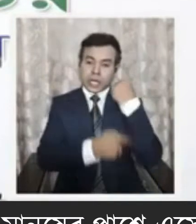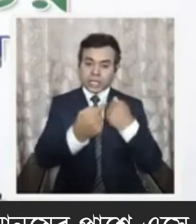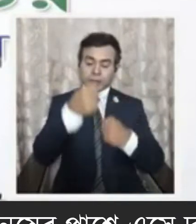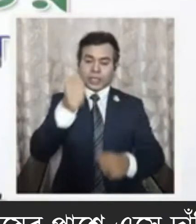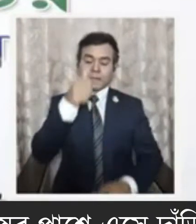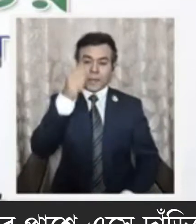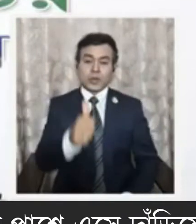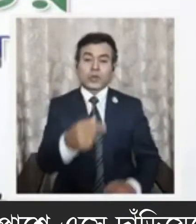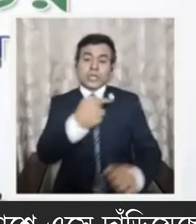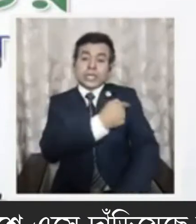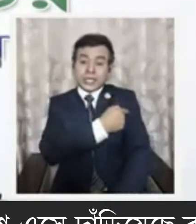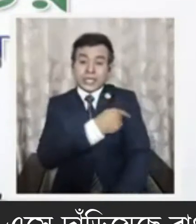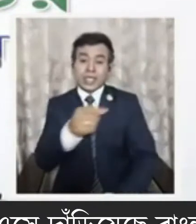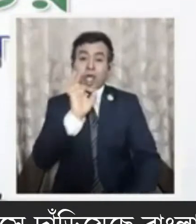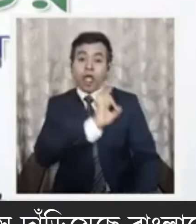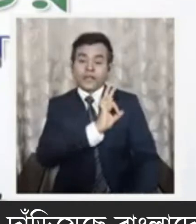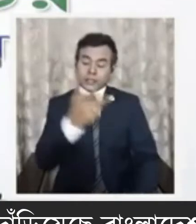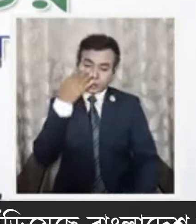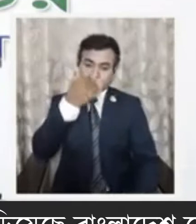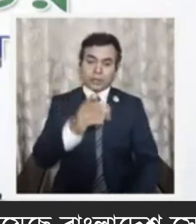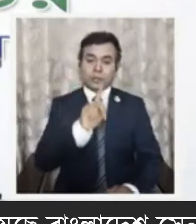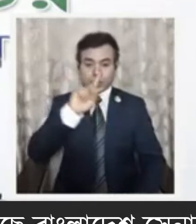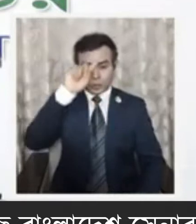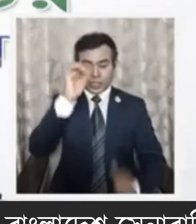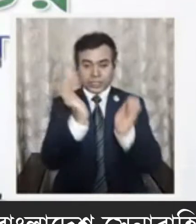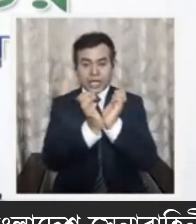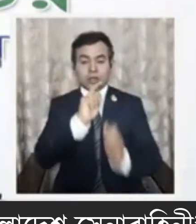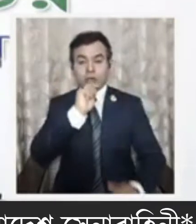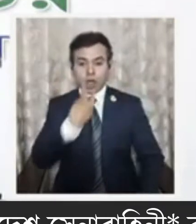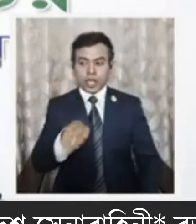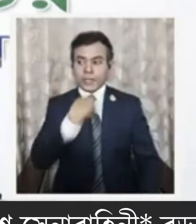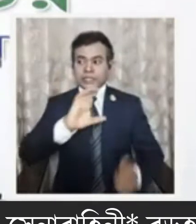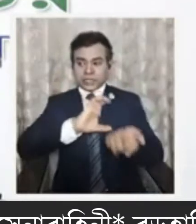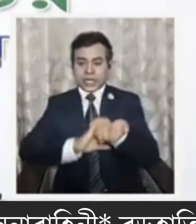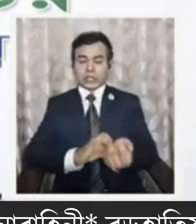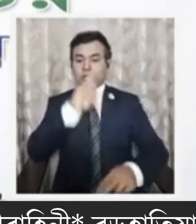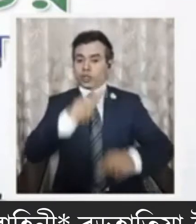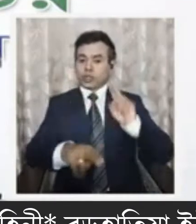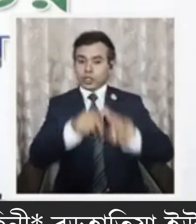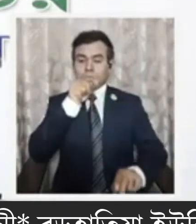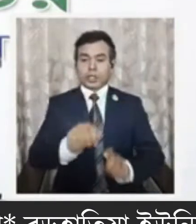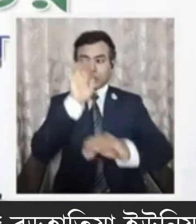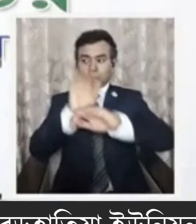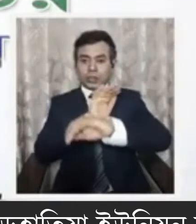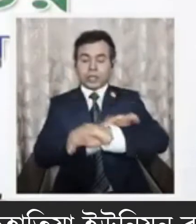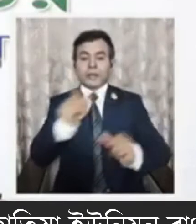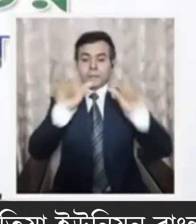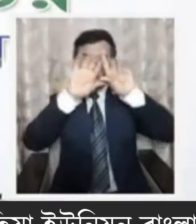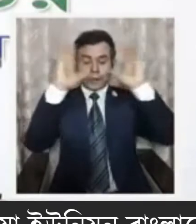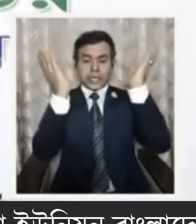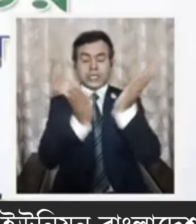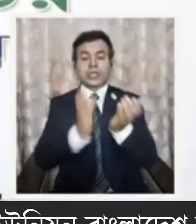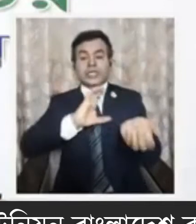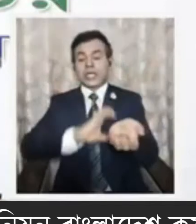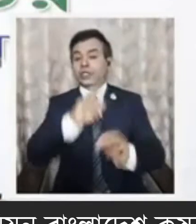বুলেটিনে এ তথ্য জানান সংস্থাটির অতিরিক্ত মহাপরিচালক অধ্যাপক ডাক্তার নাসিমা সুলতানা। দেশে একদিনে সর্বোচ্চ মৃত্যুর রেকর্ড আছে 53